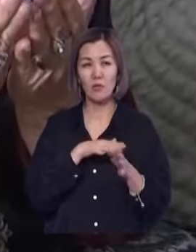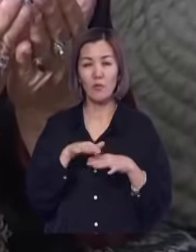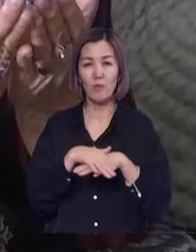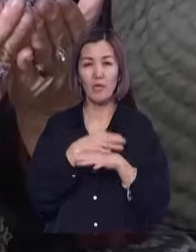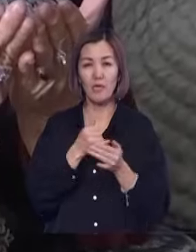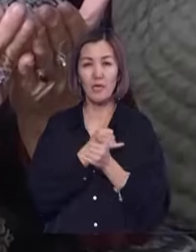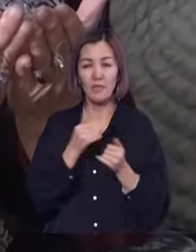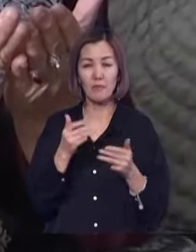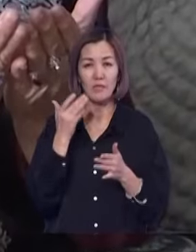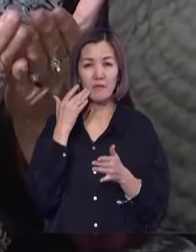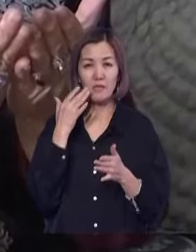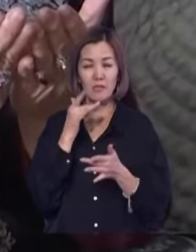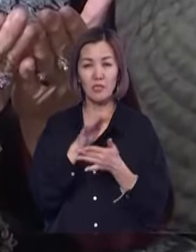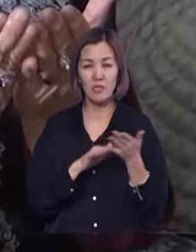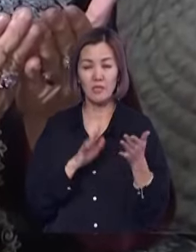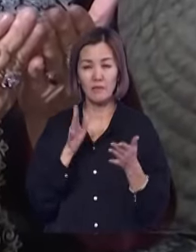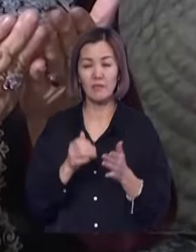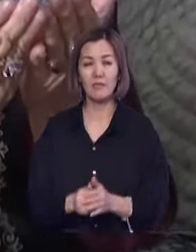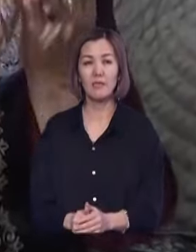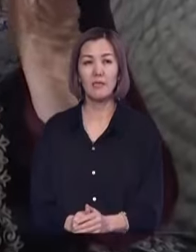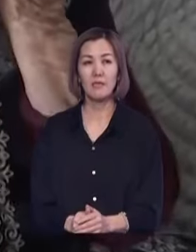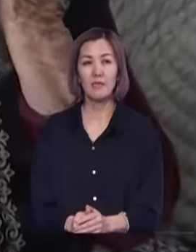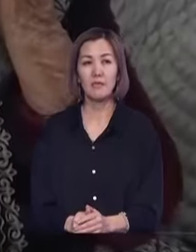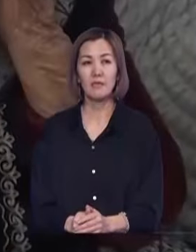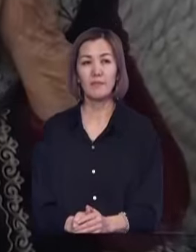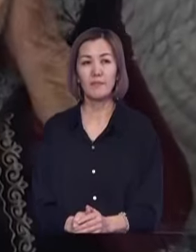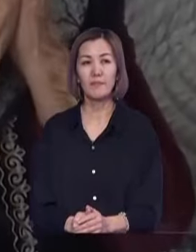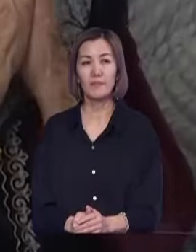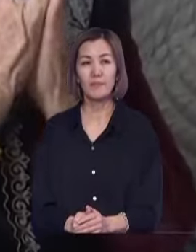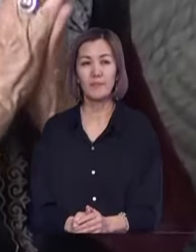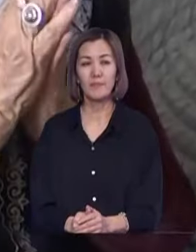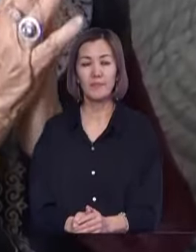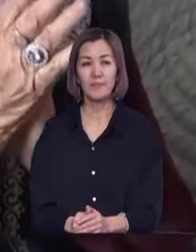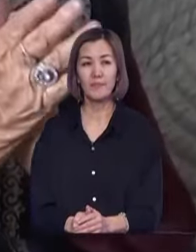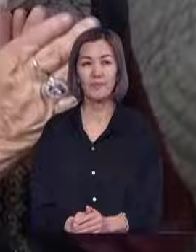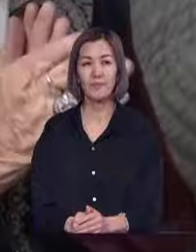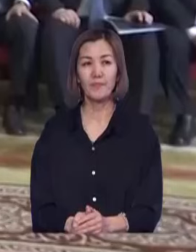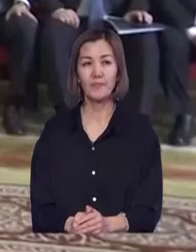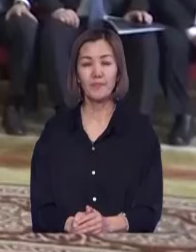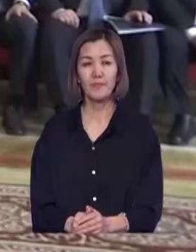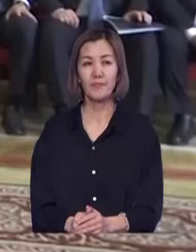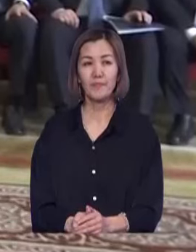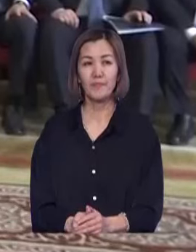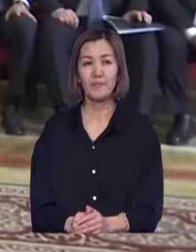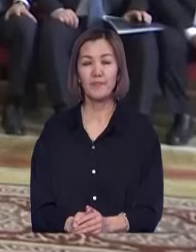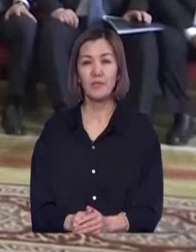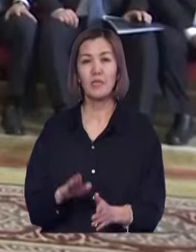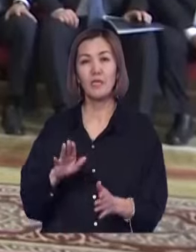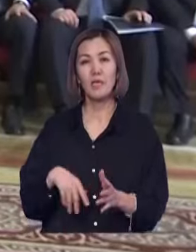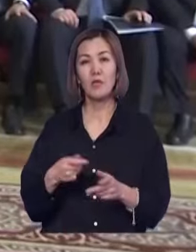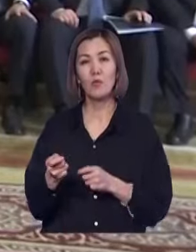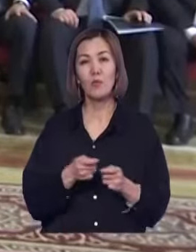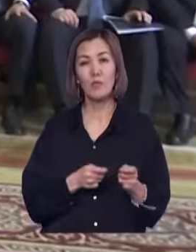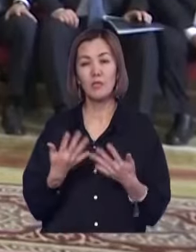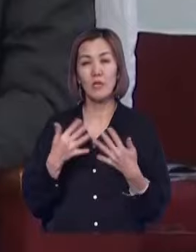етіп, абыройлы өмір сүре беріңдер жаным. Алла Акбар. Амин. Осыдан кейін өңір басшысы